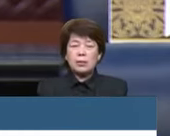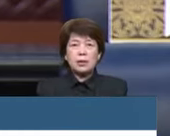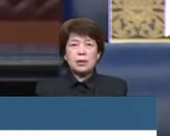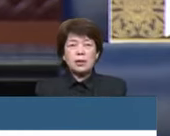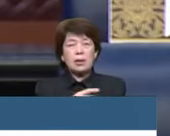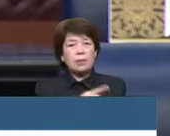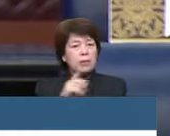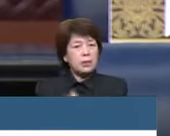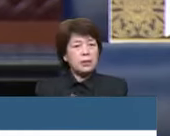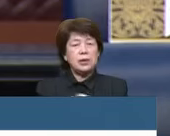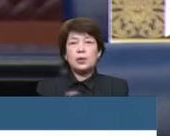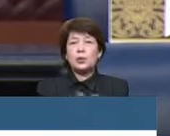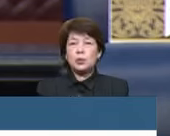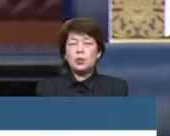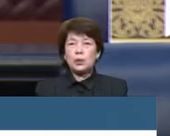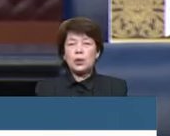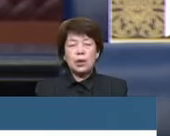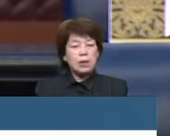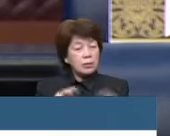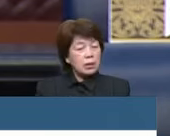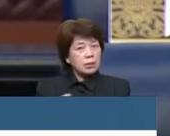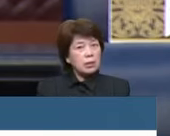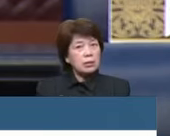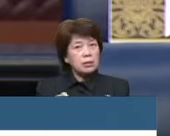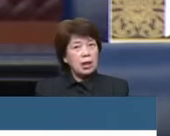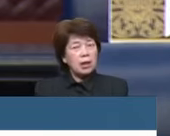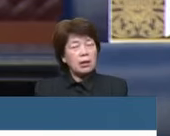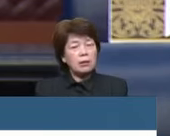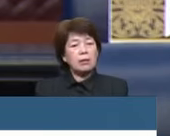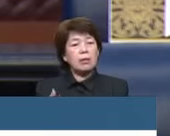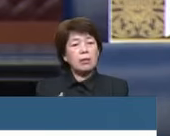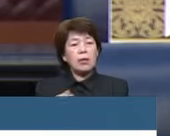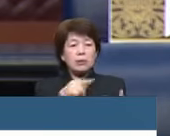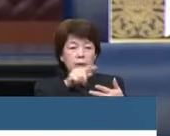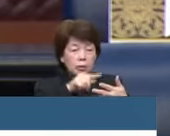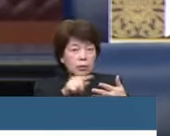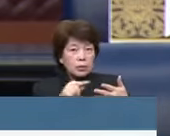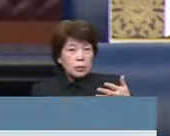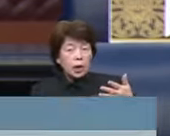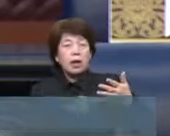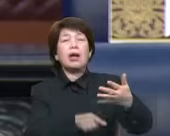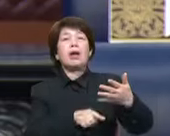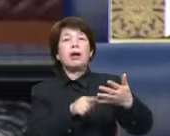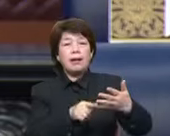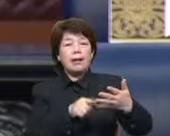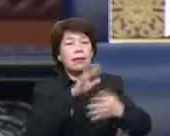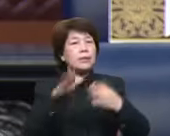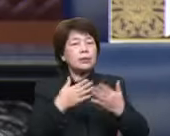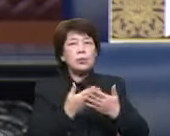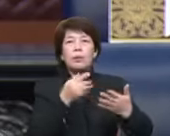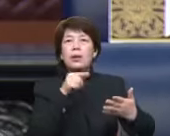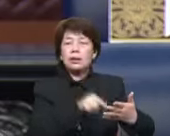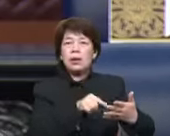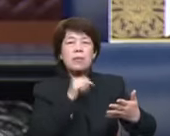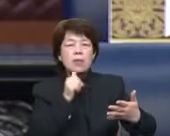ini harus diurus dengan menilai prestasi berdasarkan portfolio pelaburan secara keseluruhan dan